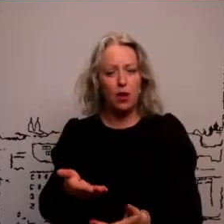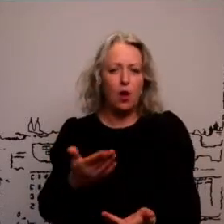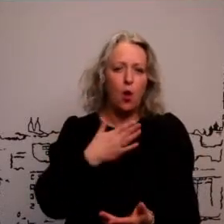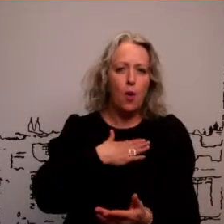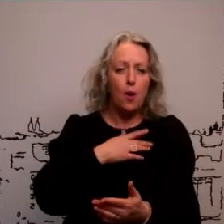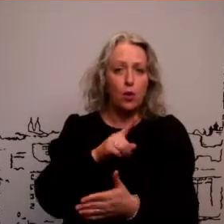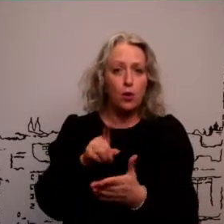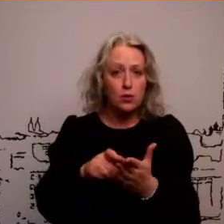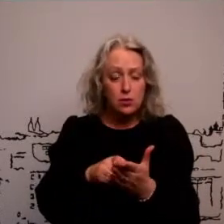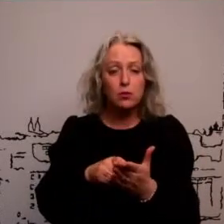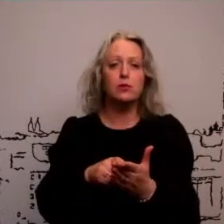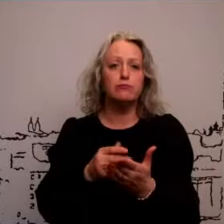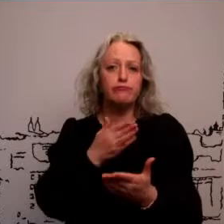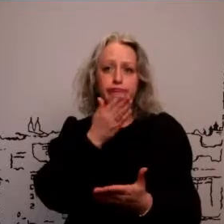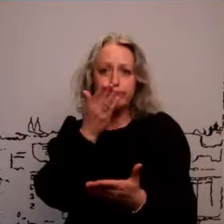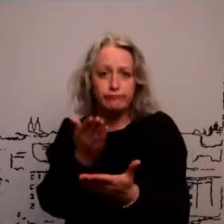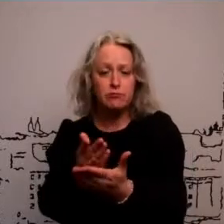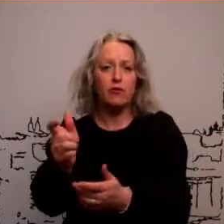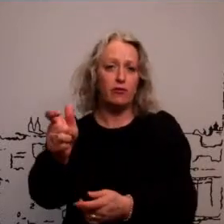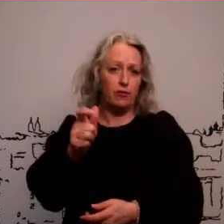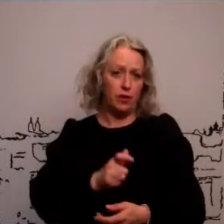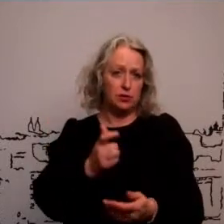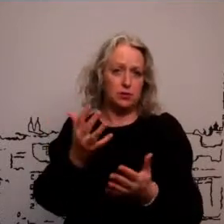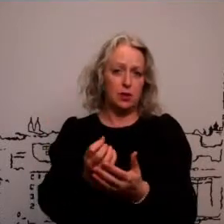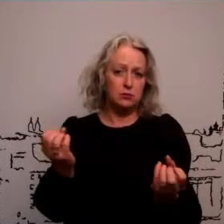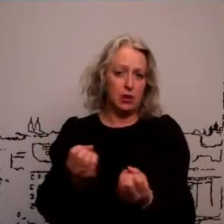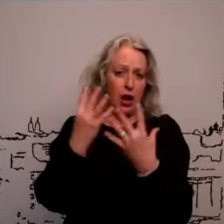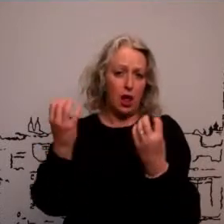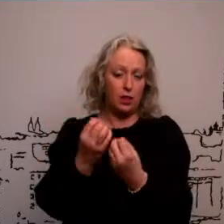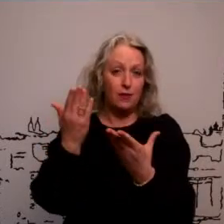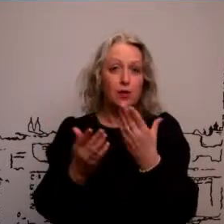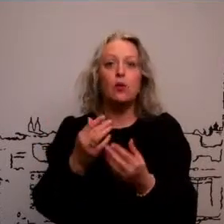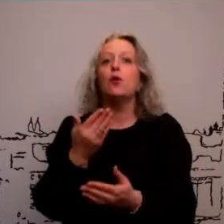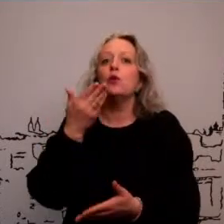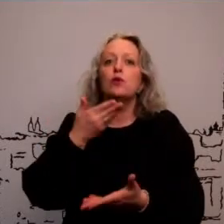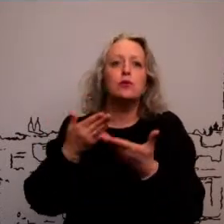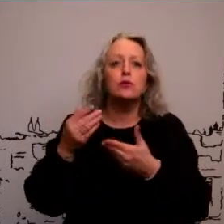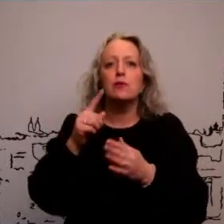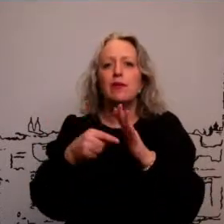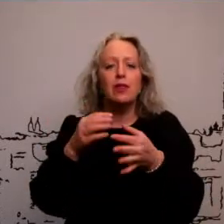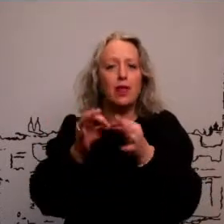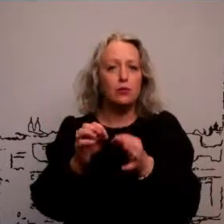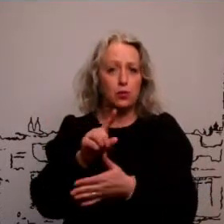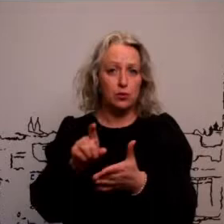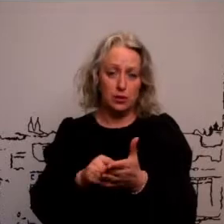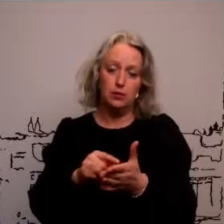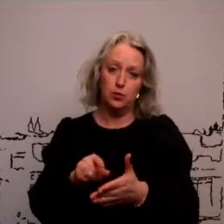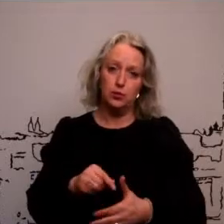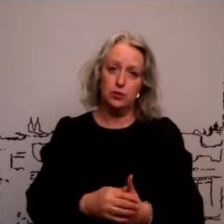küsimuse lahti seletavad ja võib-olla küsivad veel paar täpsustavat küsimust. See on hea